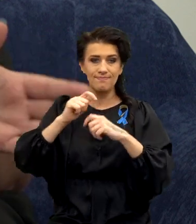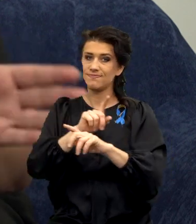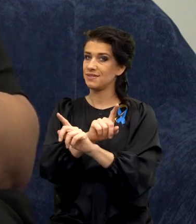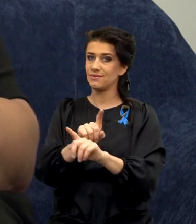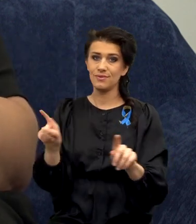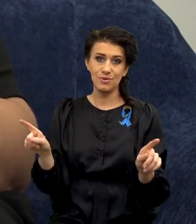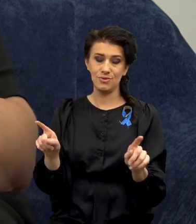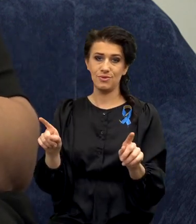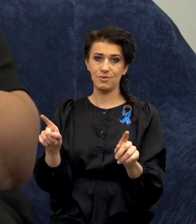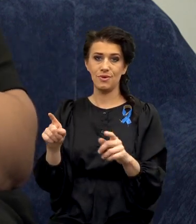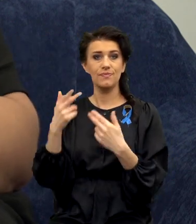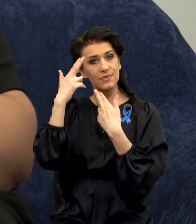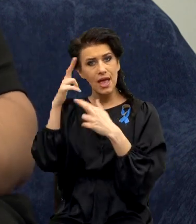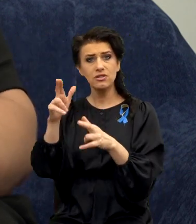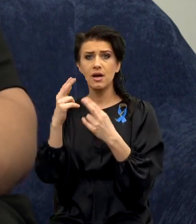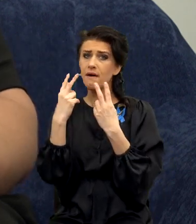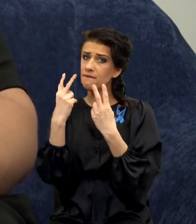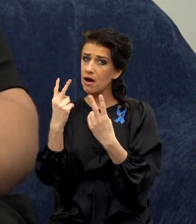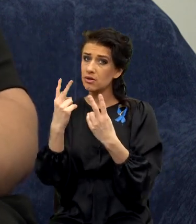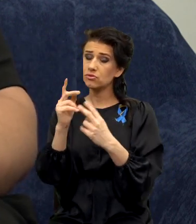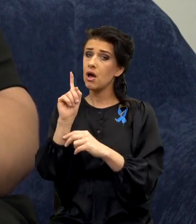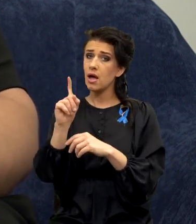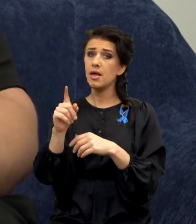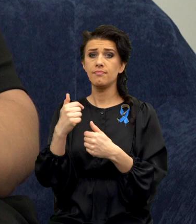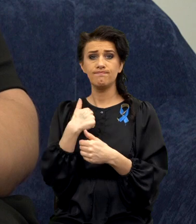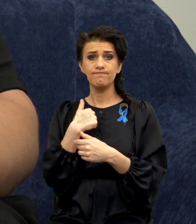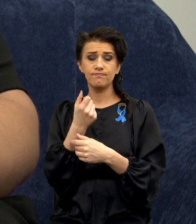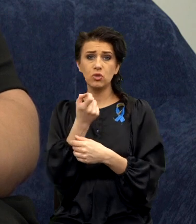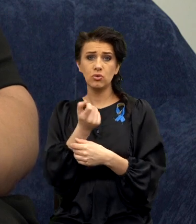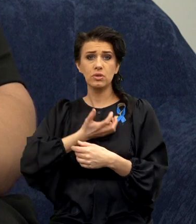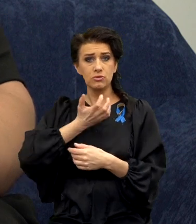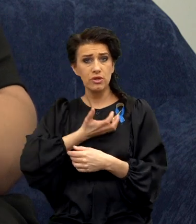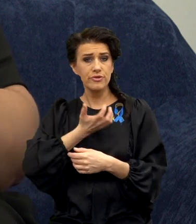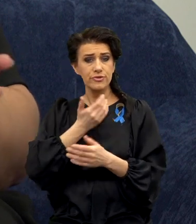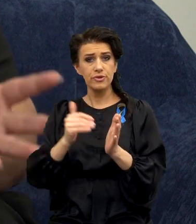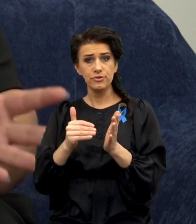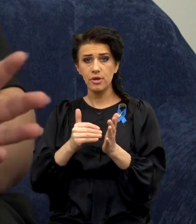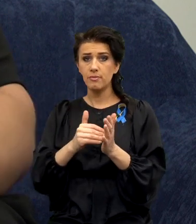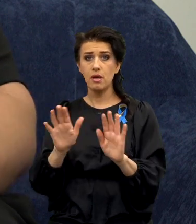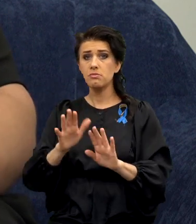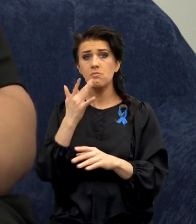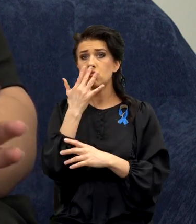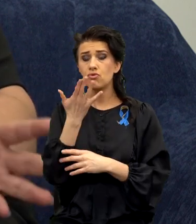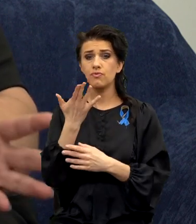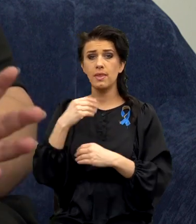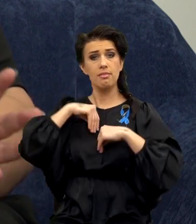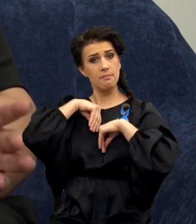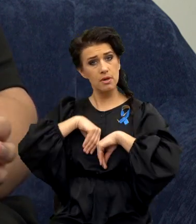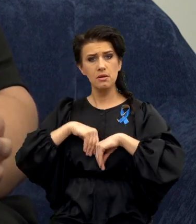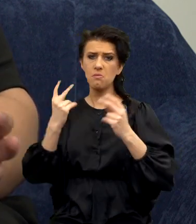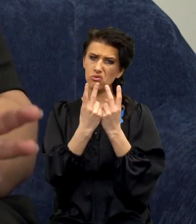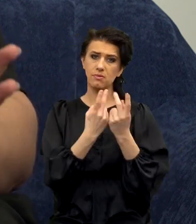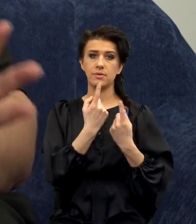mimo że ta nadzieja jest ważna. Ale jednak mimo wszystko dajmy sobie troszkę poprzeżywać. Nie mówmy, tak jak w depresji, to jest